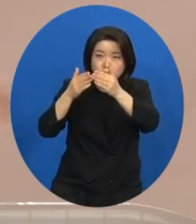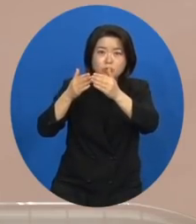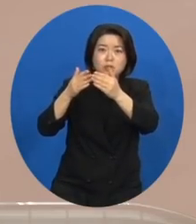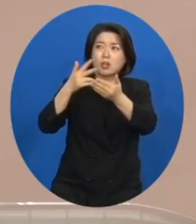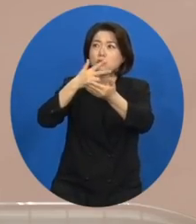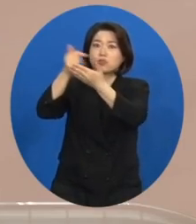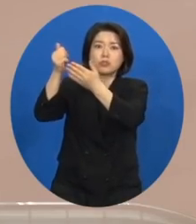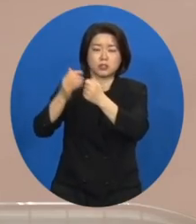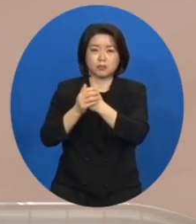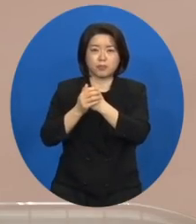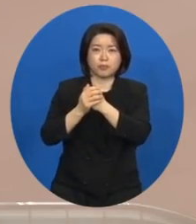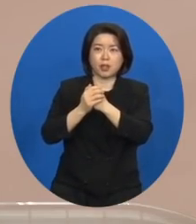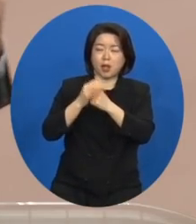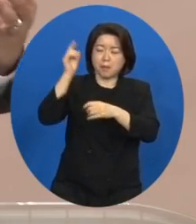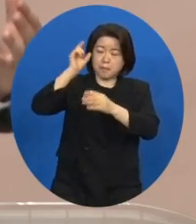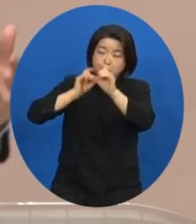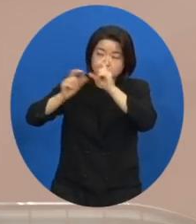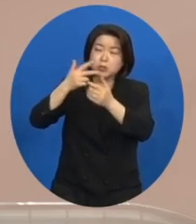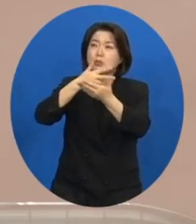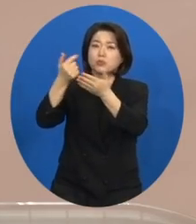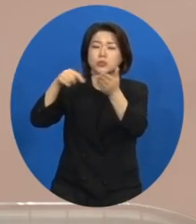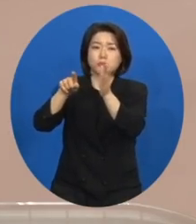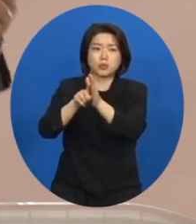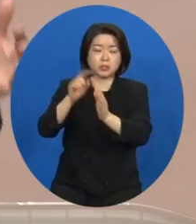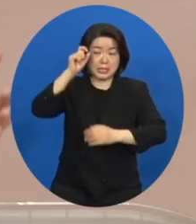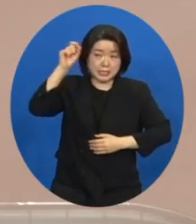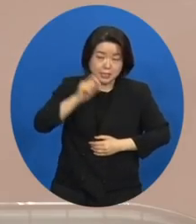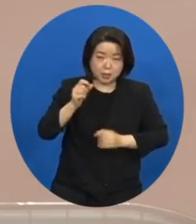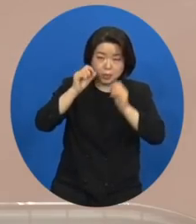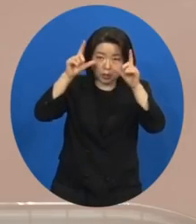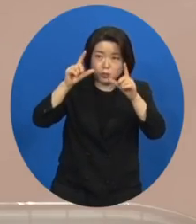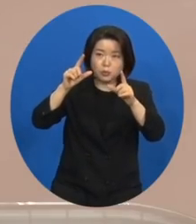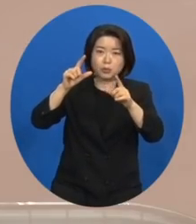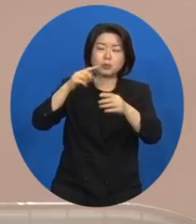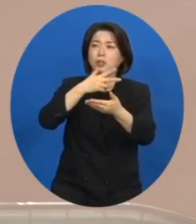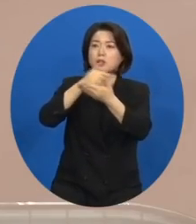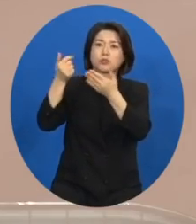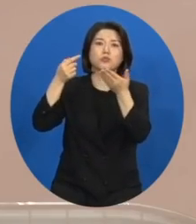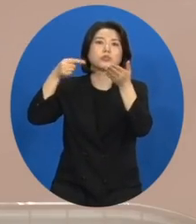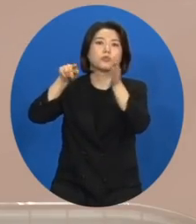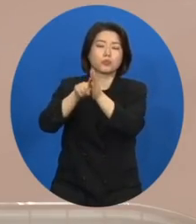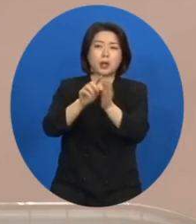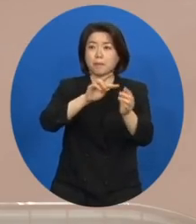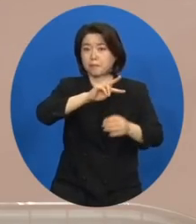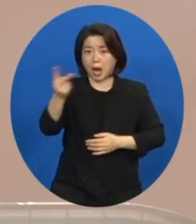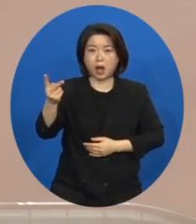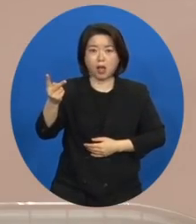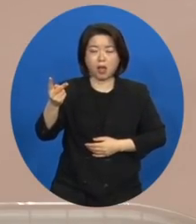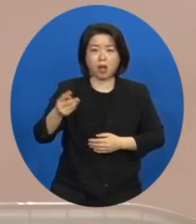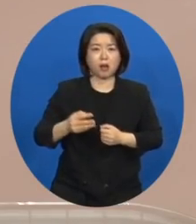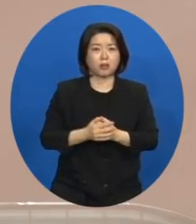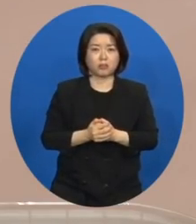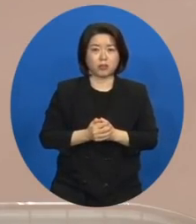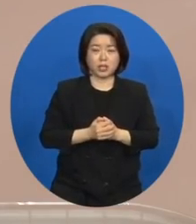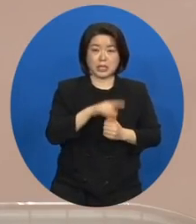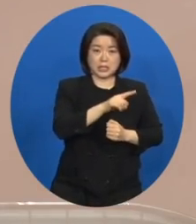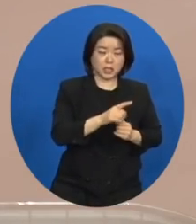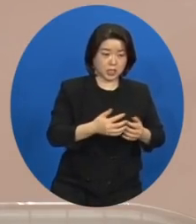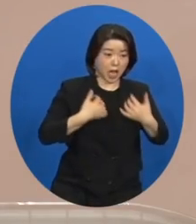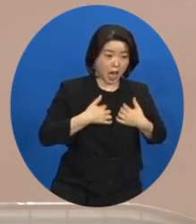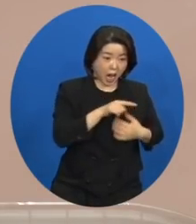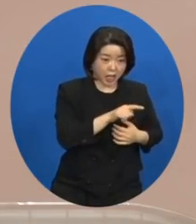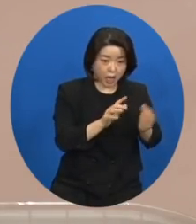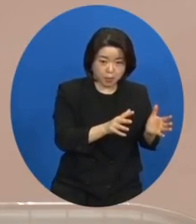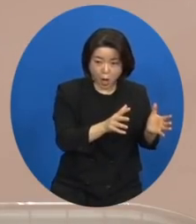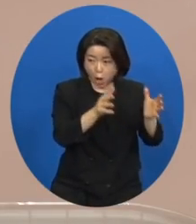새벽에 일어나 다 그분을 위해서 무엇을 다 해도 뭐 더 에너지 어 다 주님을 위해서 힐링 과 함께 아까 말씀드린대로 게임에서